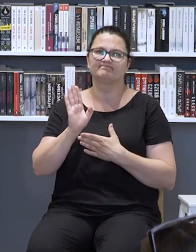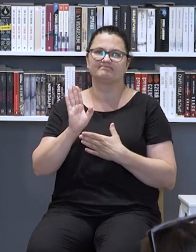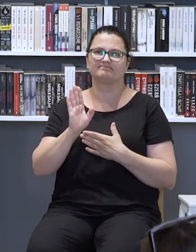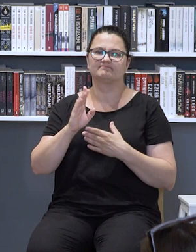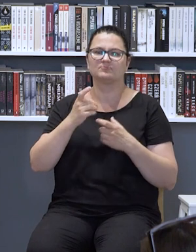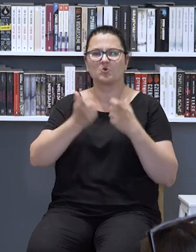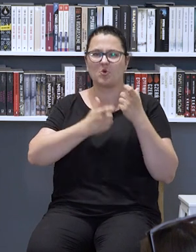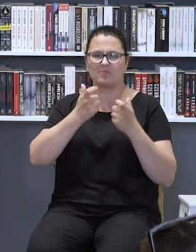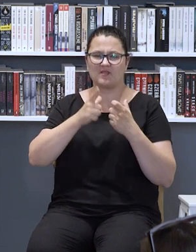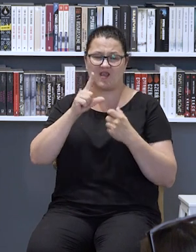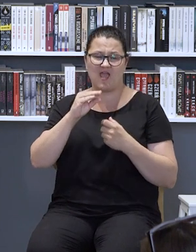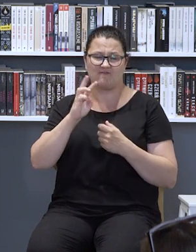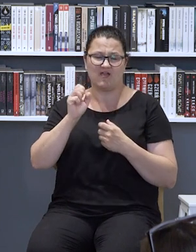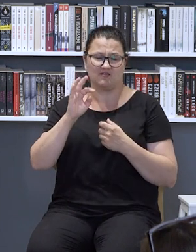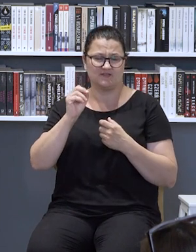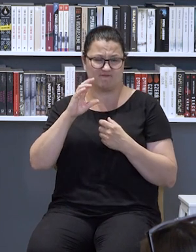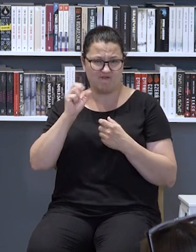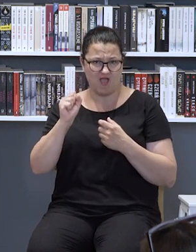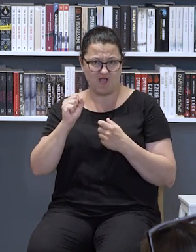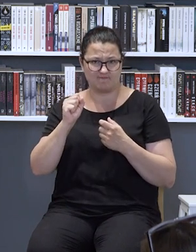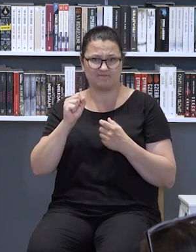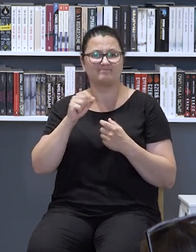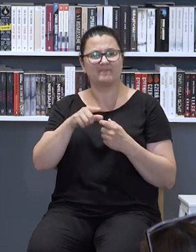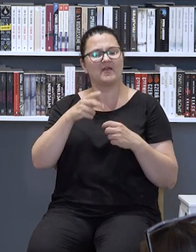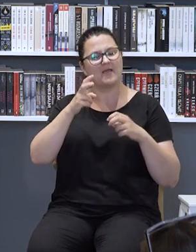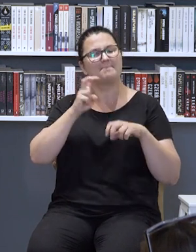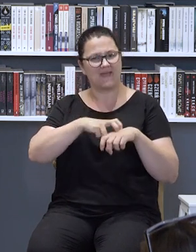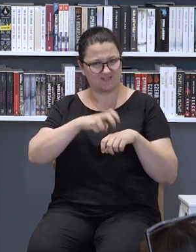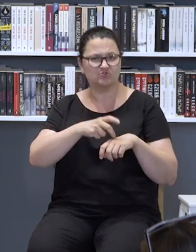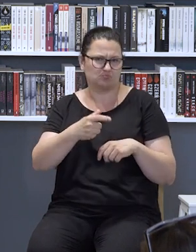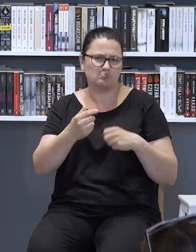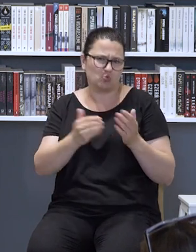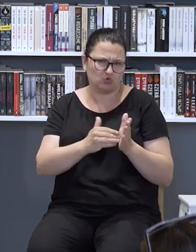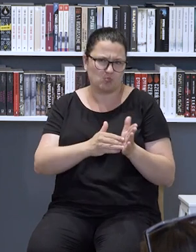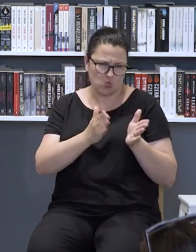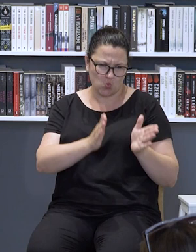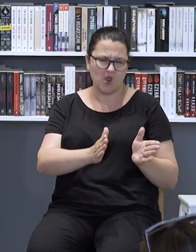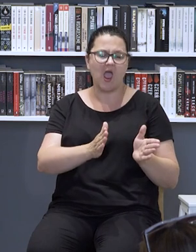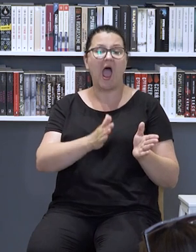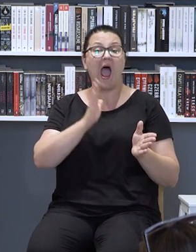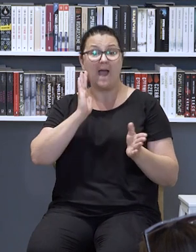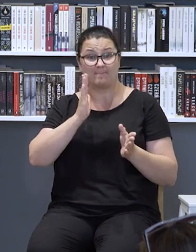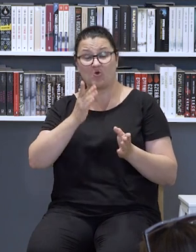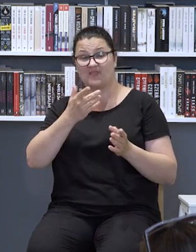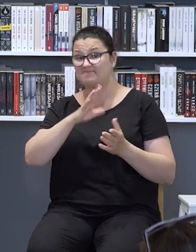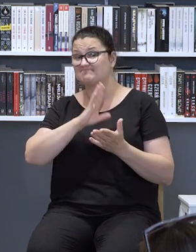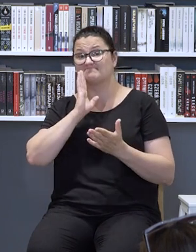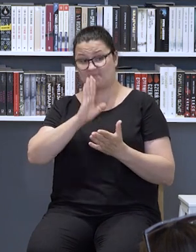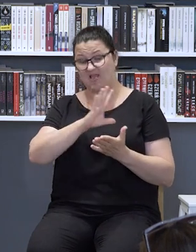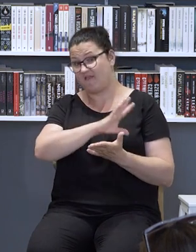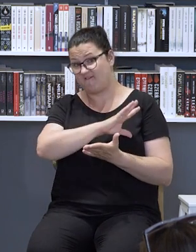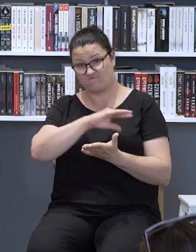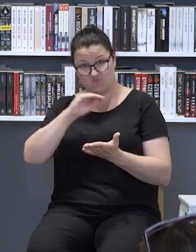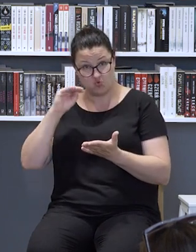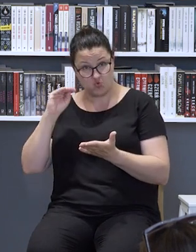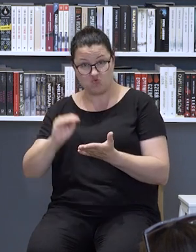lewatywy. I ona jest medycznie uzasadniona, a później jest pokazana jako dokładnie